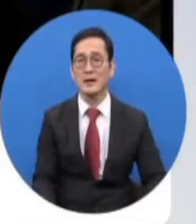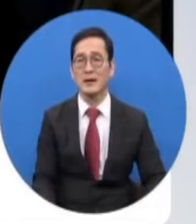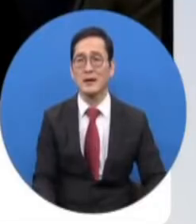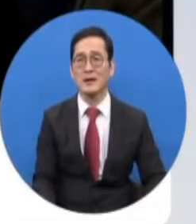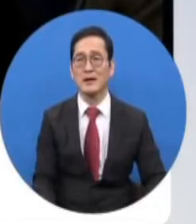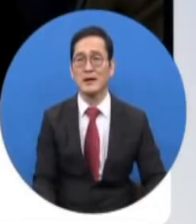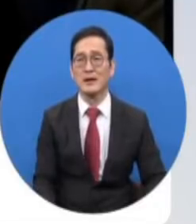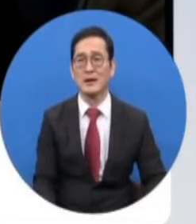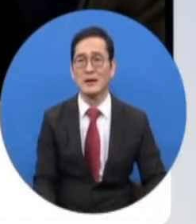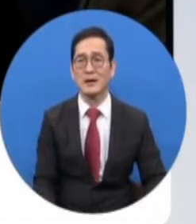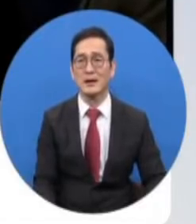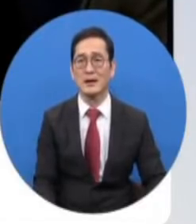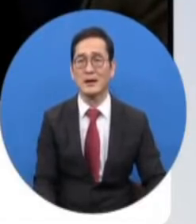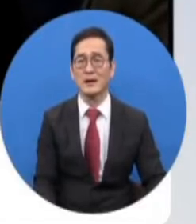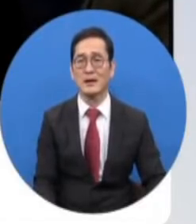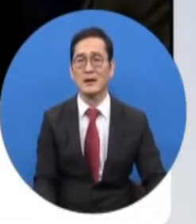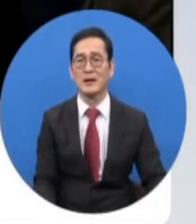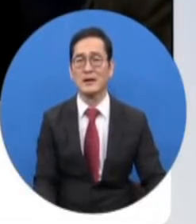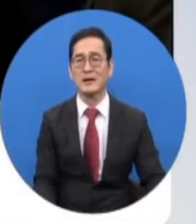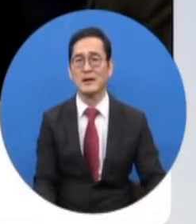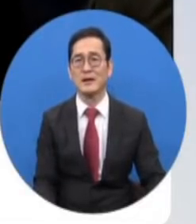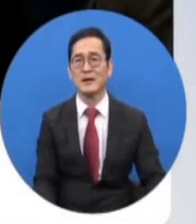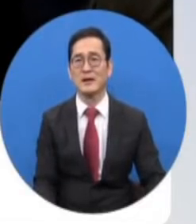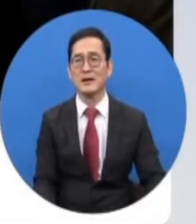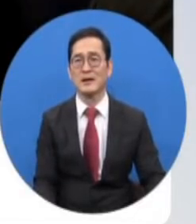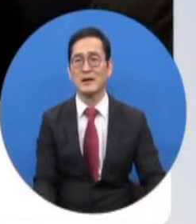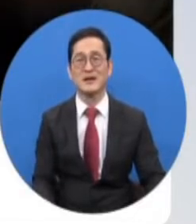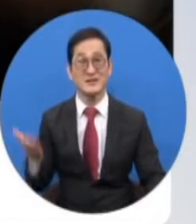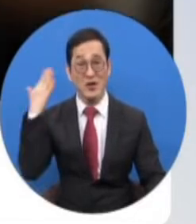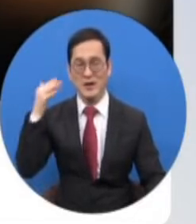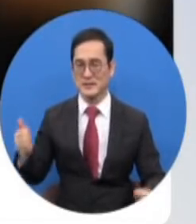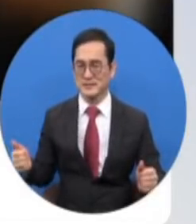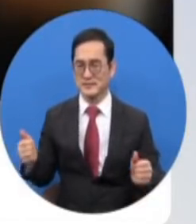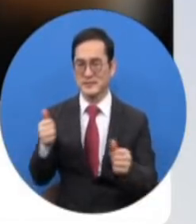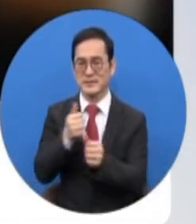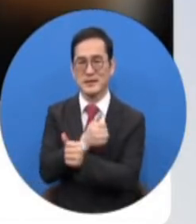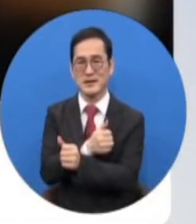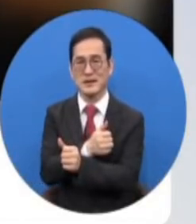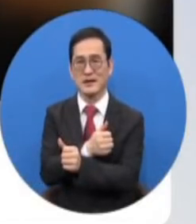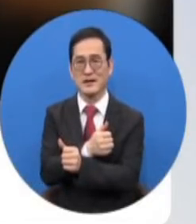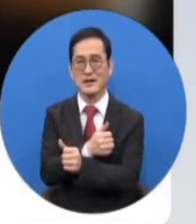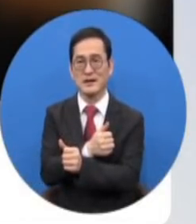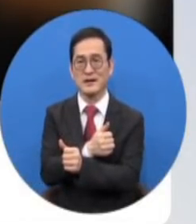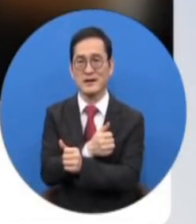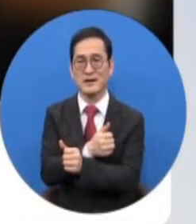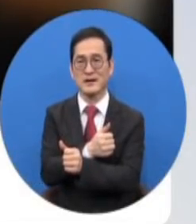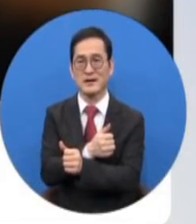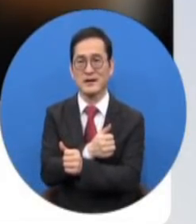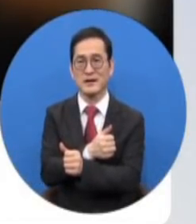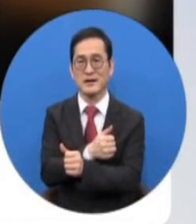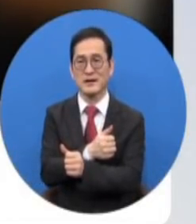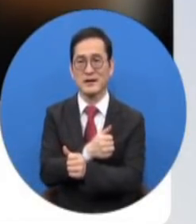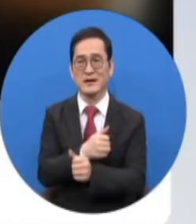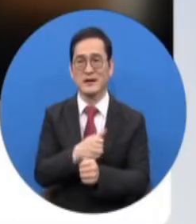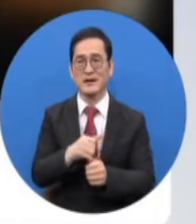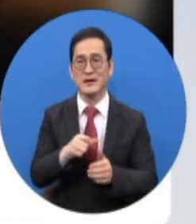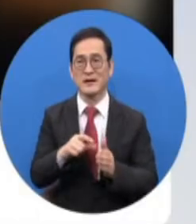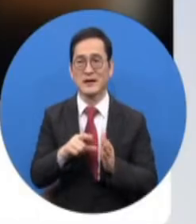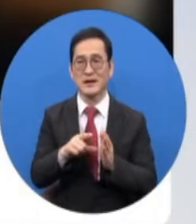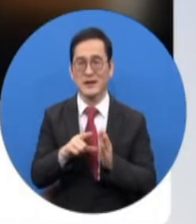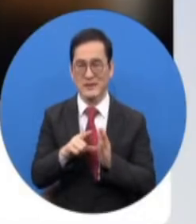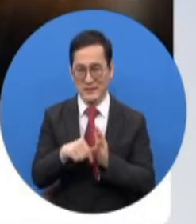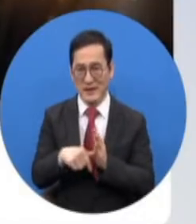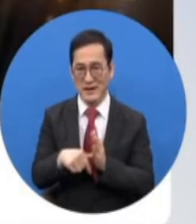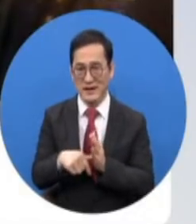상태에서 그대로 업무를 수행하는 과정에서 새 정부가 들어섰으니 새 정부의 정책 기조에 부합하는 임무를 새로 임명하고